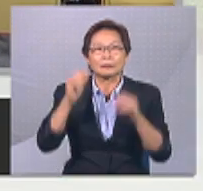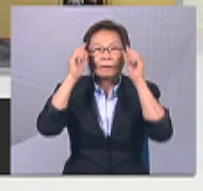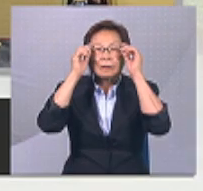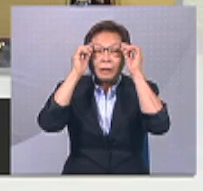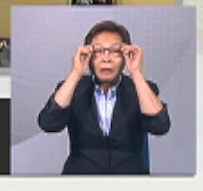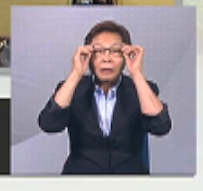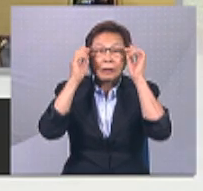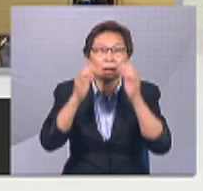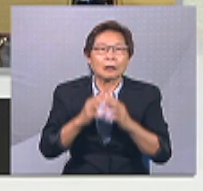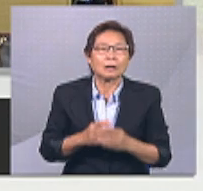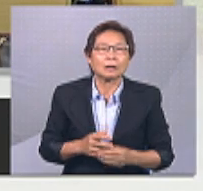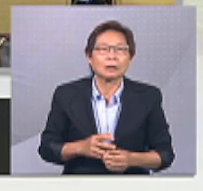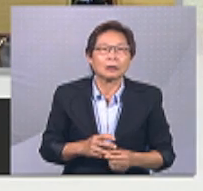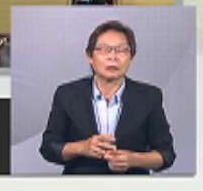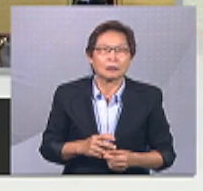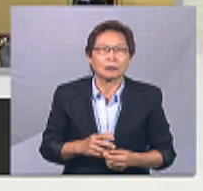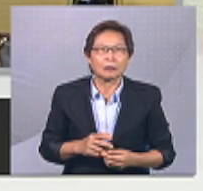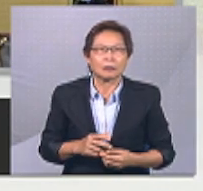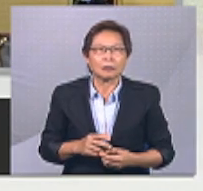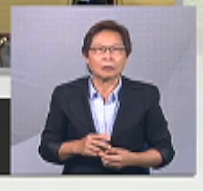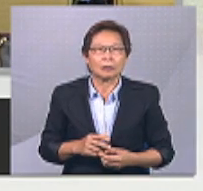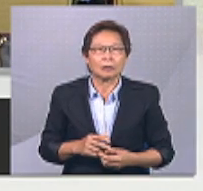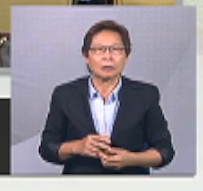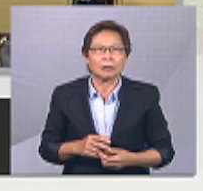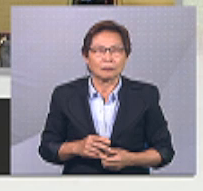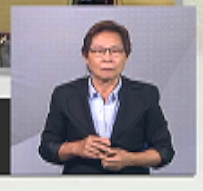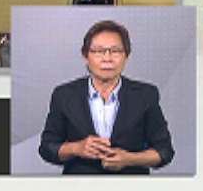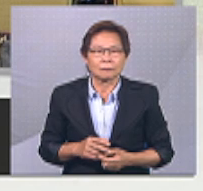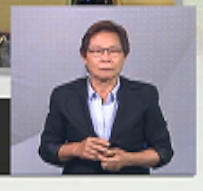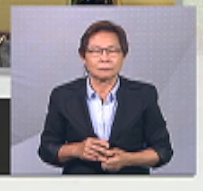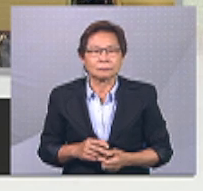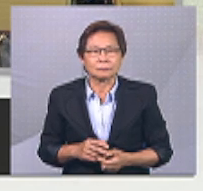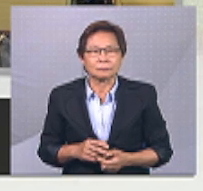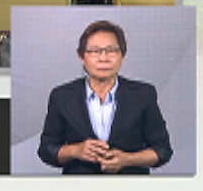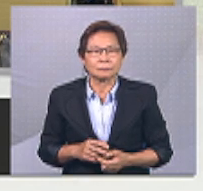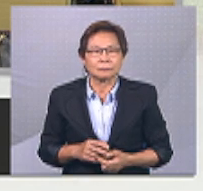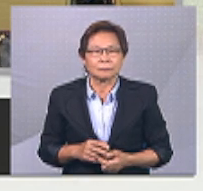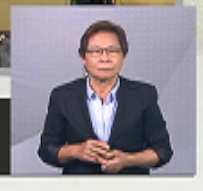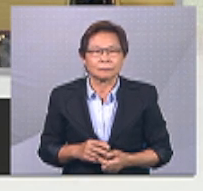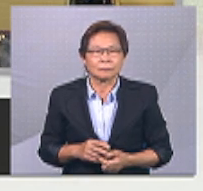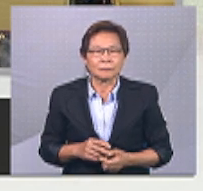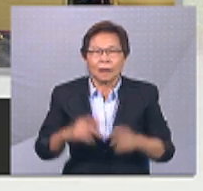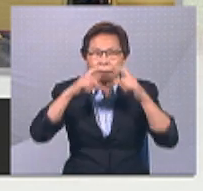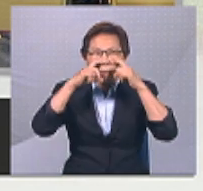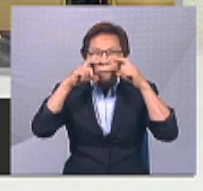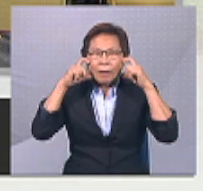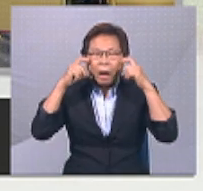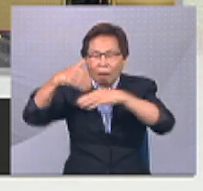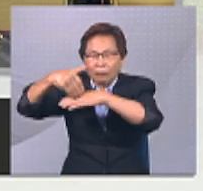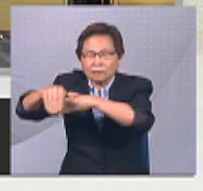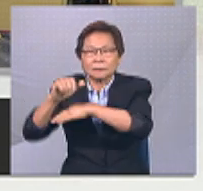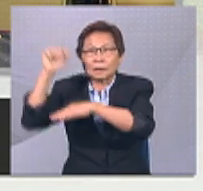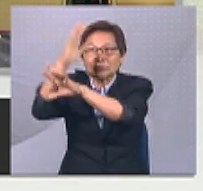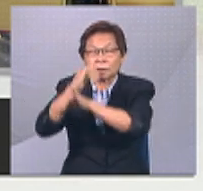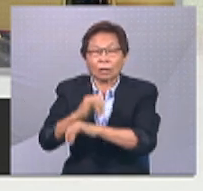bermula minggu ini MAS akan menyambung kembali penerbangan mereka ke Sabah dan Sarawak. Jadi di pihak